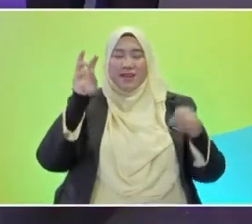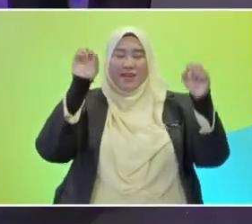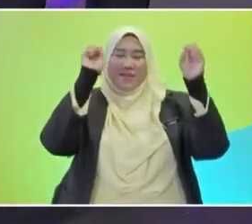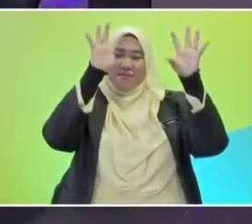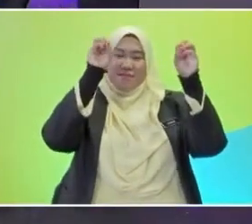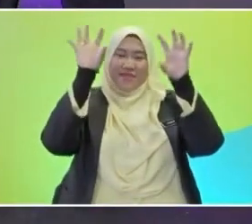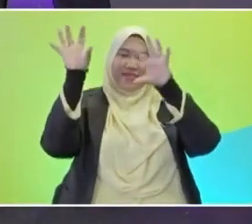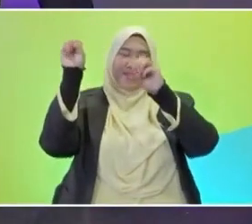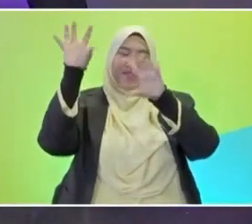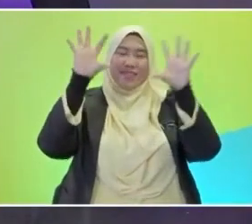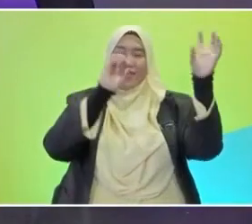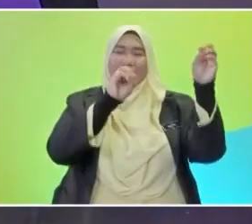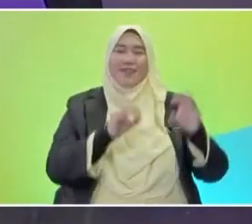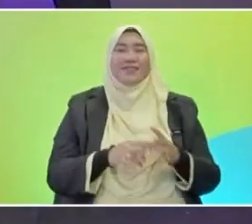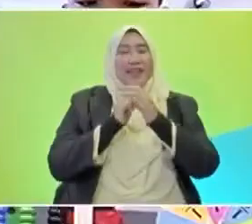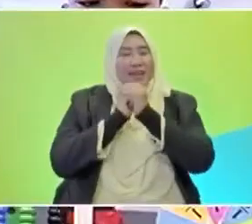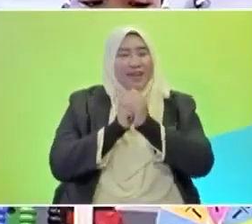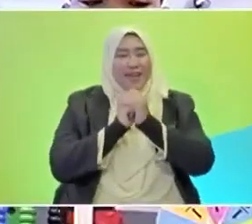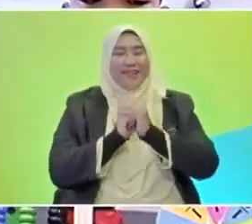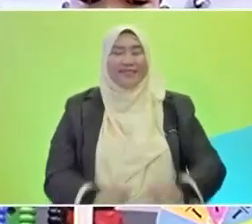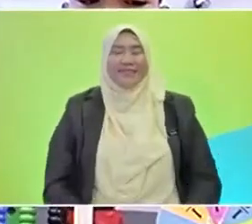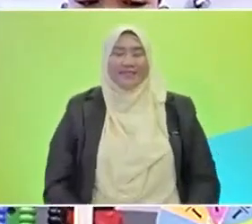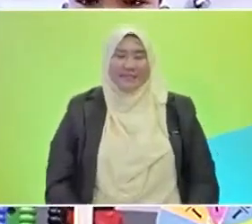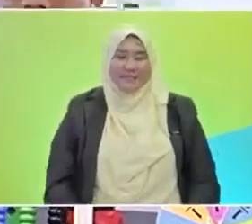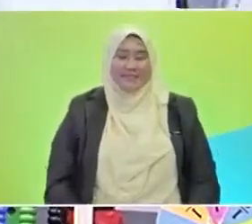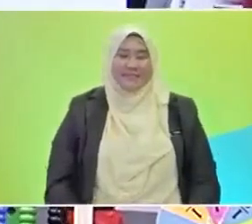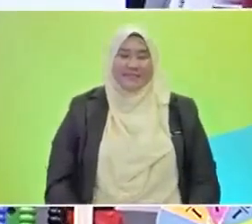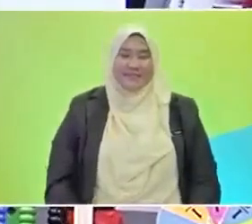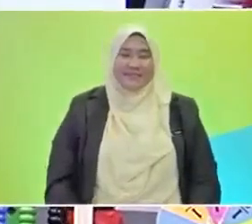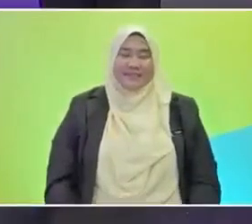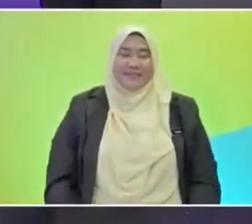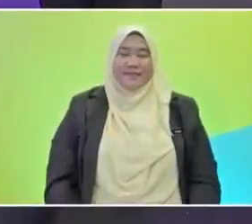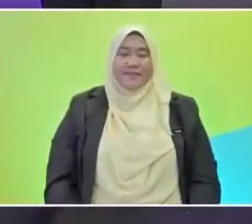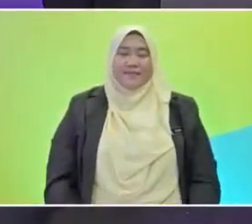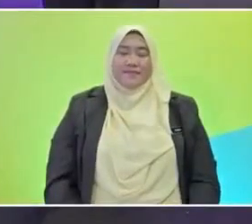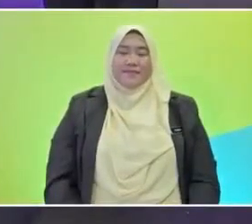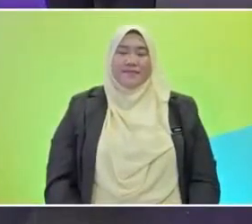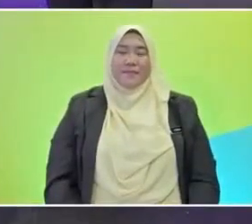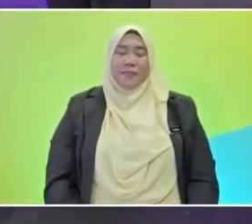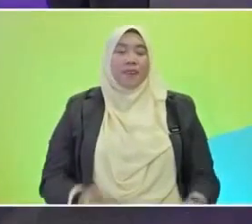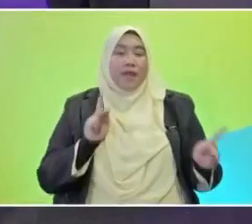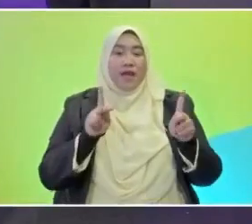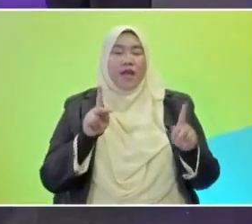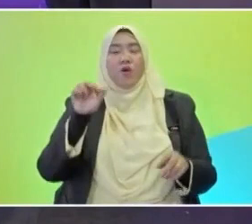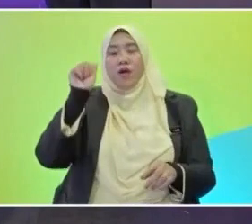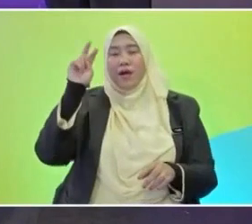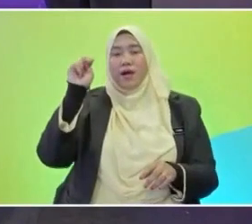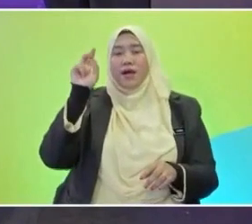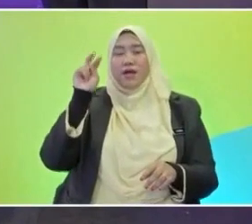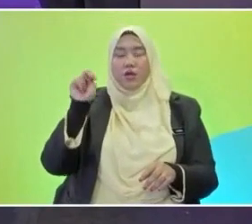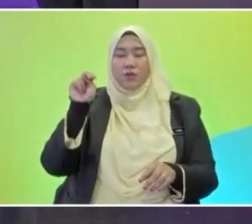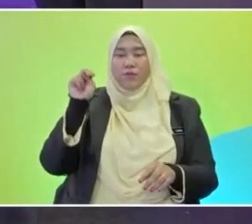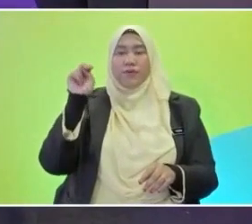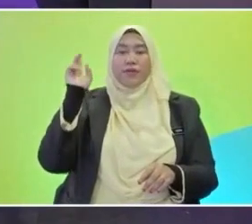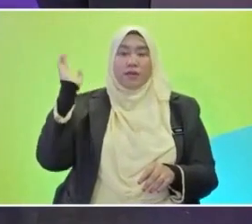bagi Oke cantik jadi Maksudnya kita ada nampak bila anu di ujung ataupun di belakang